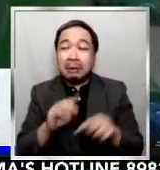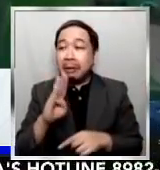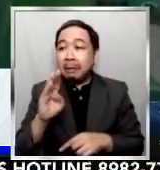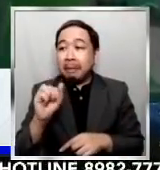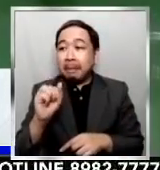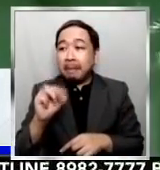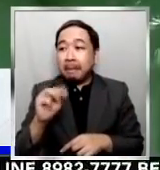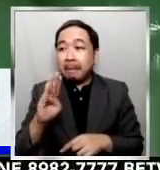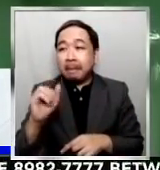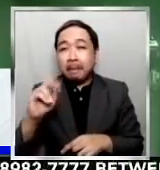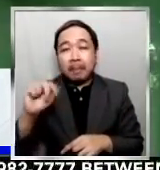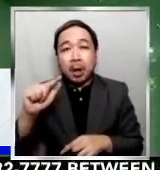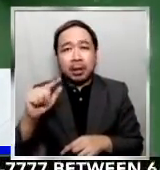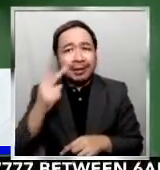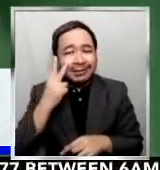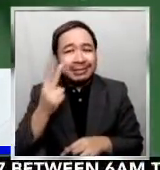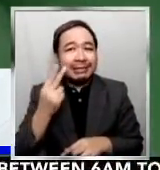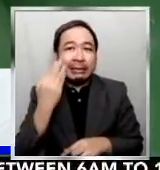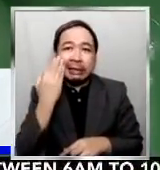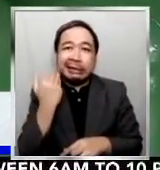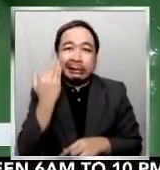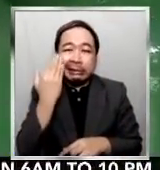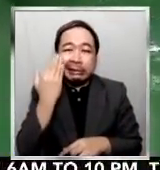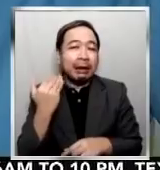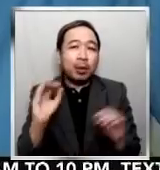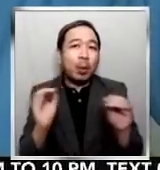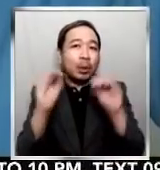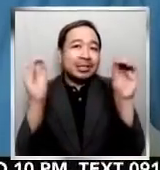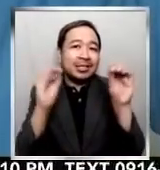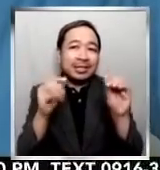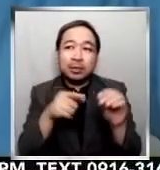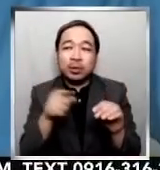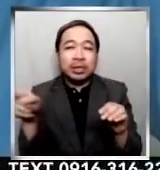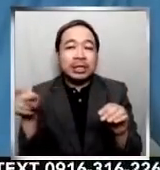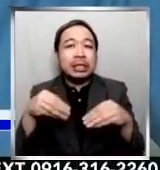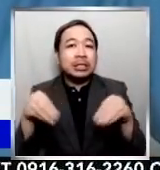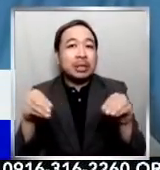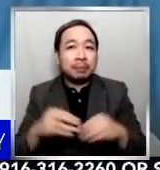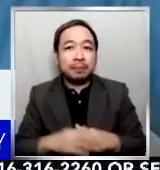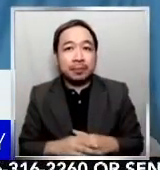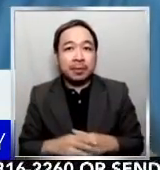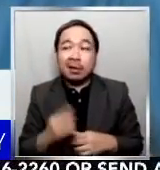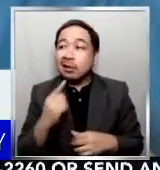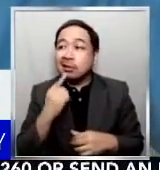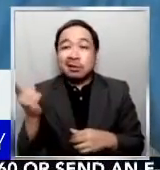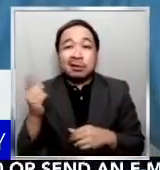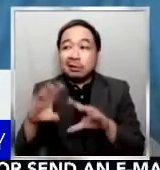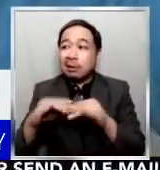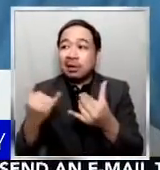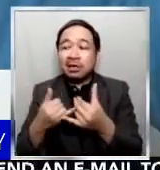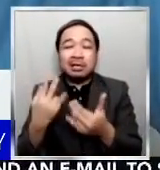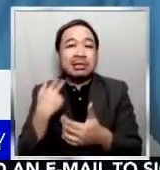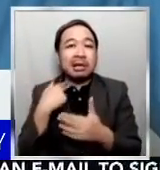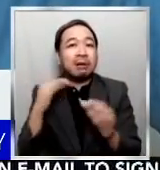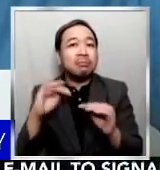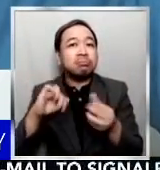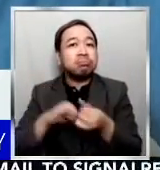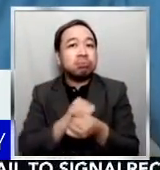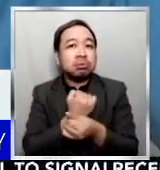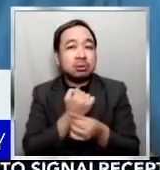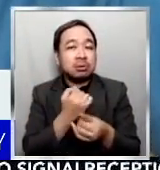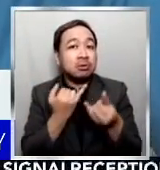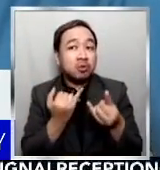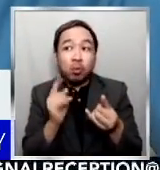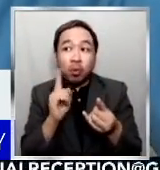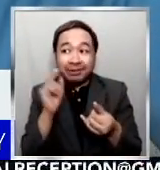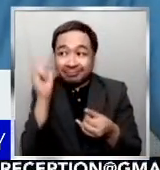bagong oxygen tanks sa mga medical supply store. Sabi ng supplier, wala silang stock. Kaya yung lang meron na stock, yan lang